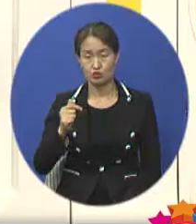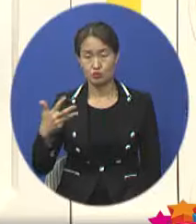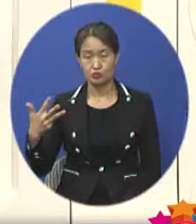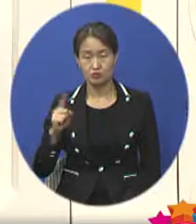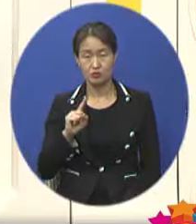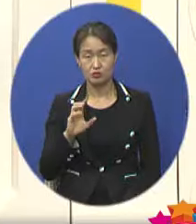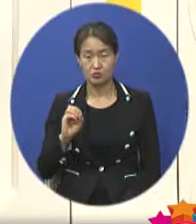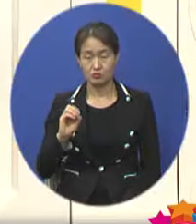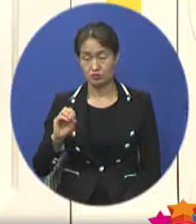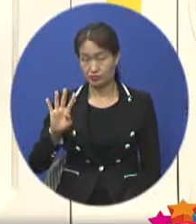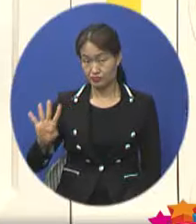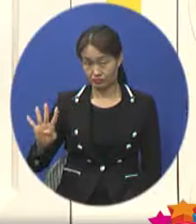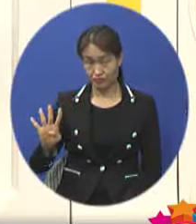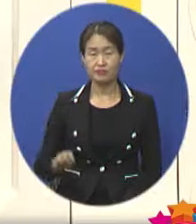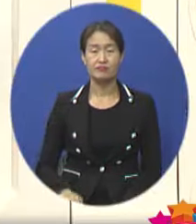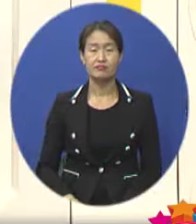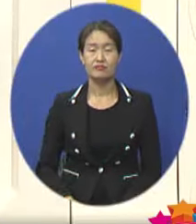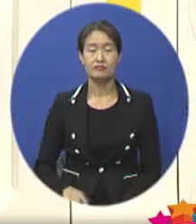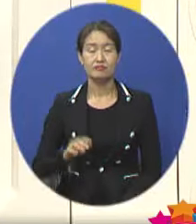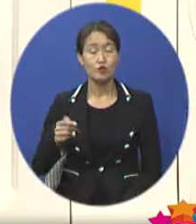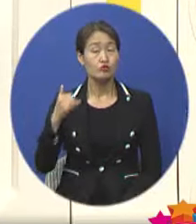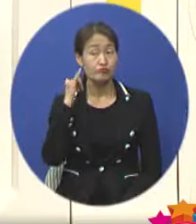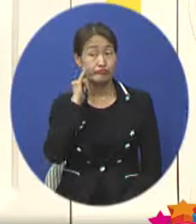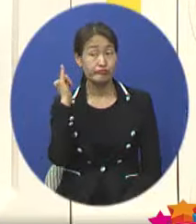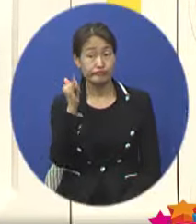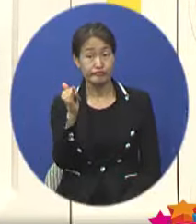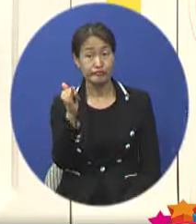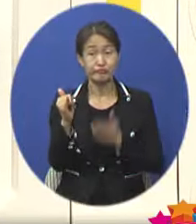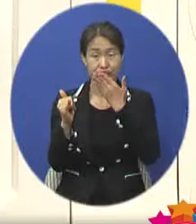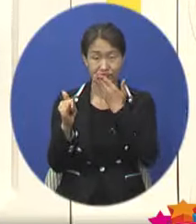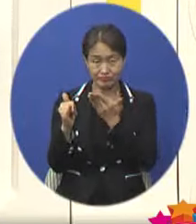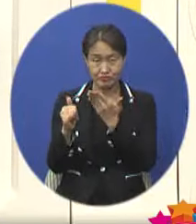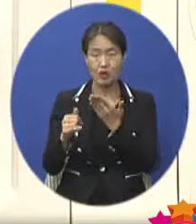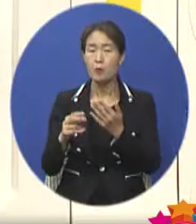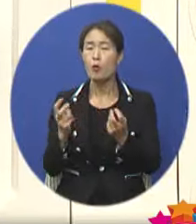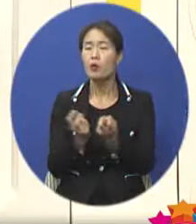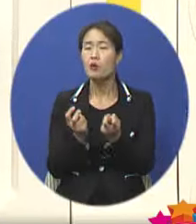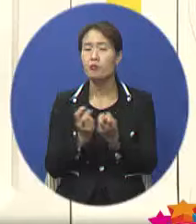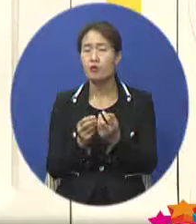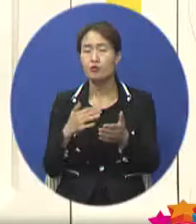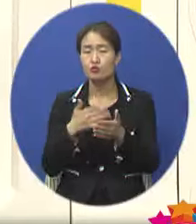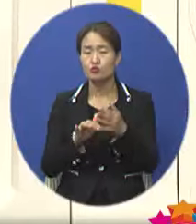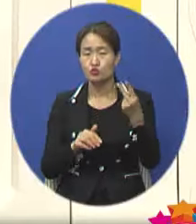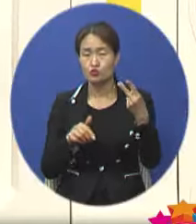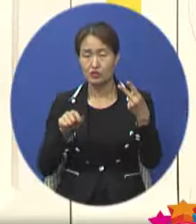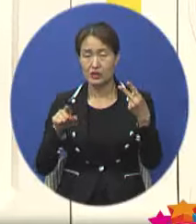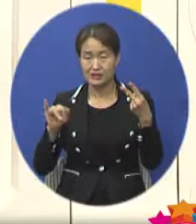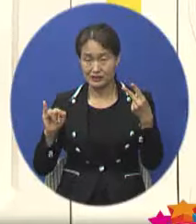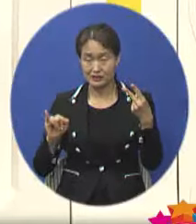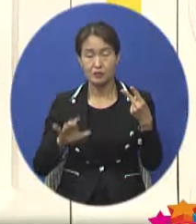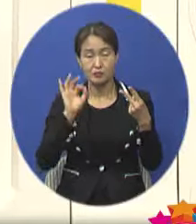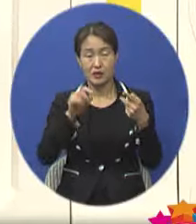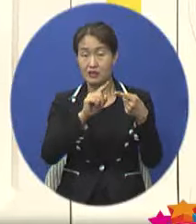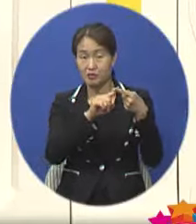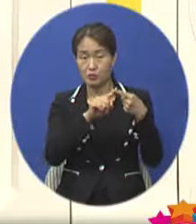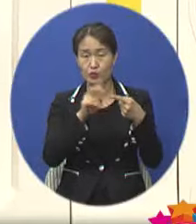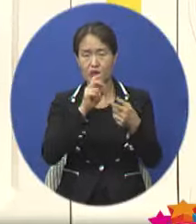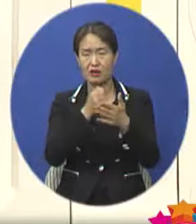060-608-1004번, 네. 060-608-1004번으로 참여를 하시면 되고요. 두 가지 방법이 있는데, 먼저 네. 1번, 지정곡 노래